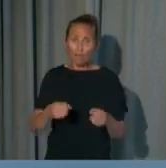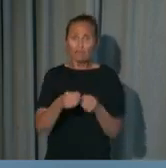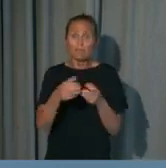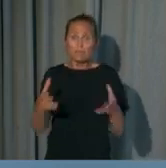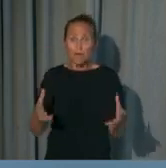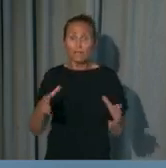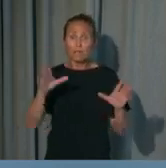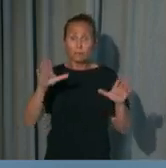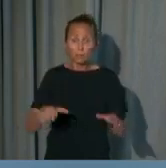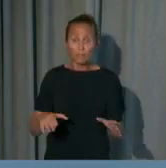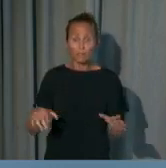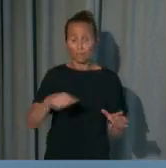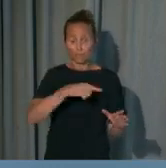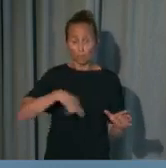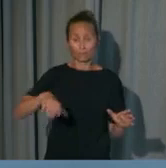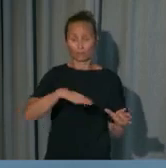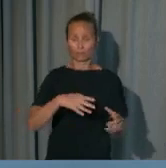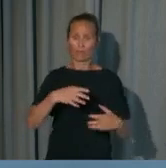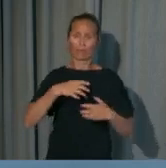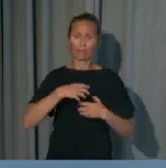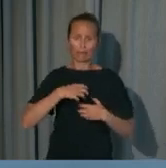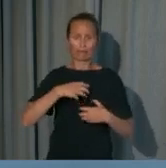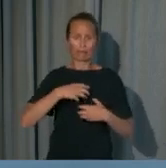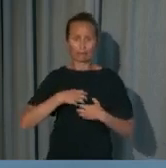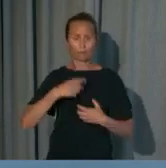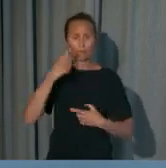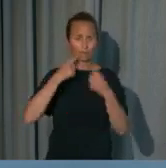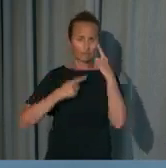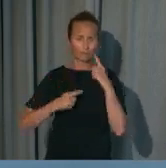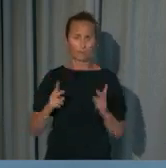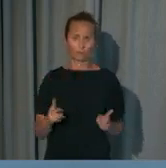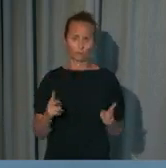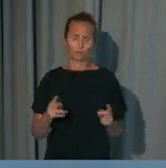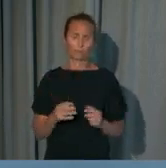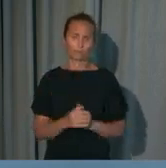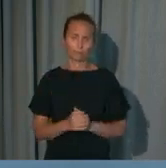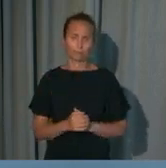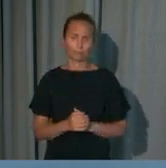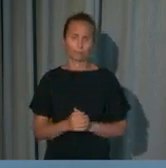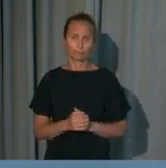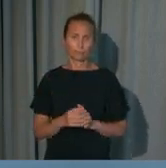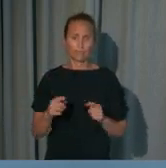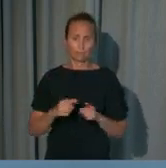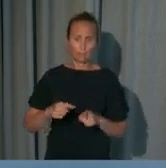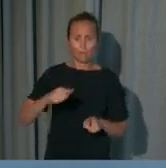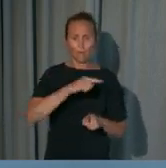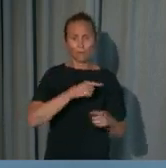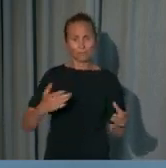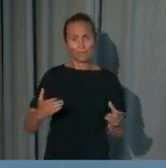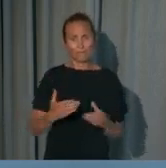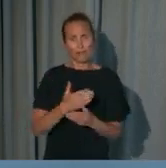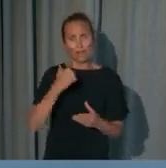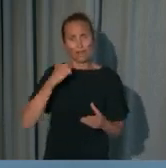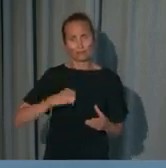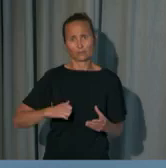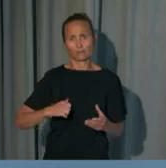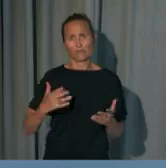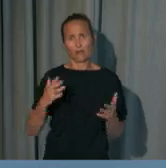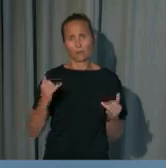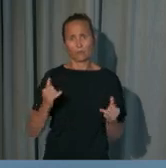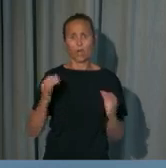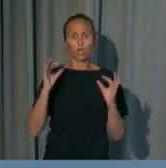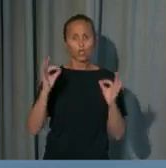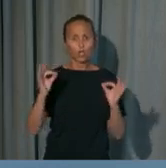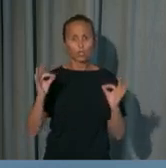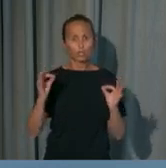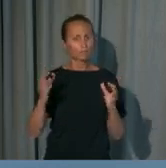mange muslimer i landet vårt er redde og fortvilte. Da er det vårt felles ansvar å gjøre det